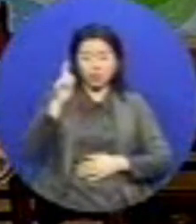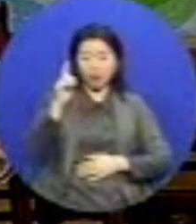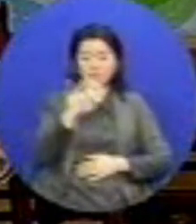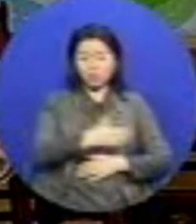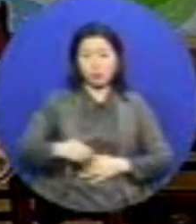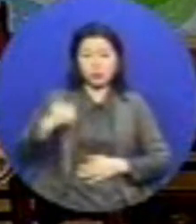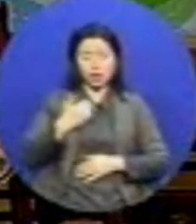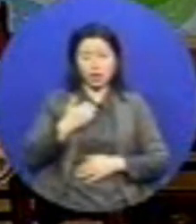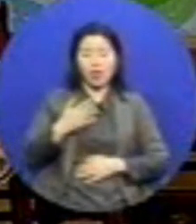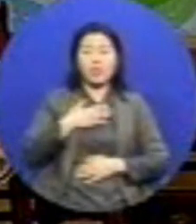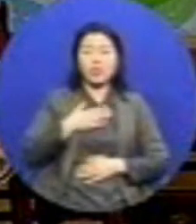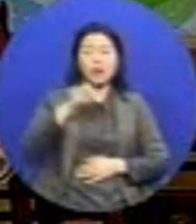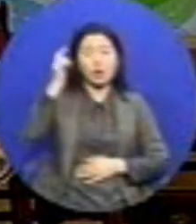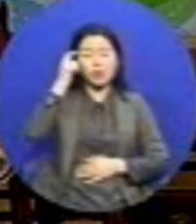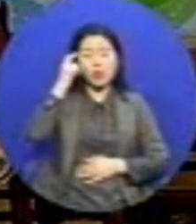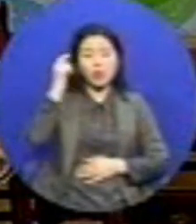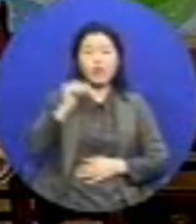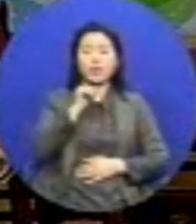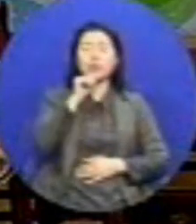하지